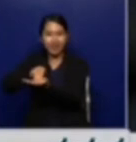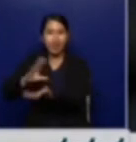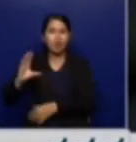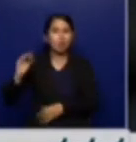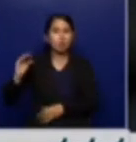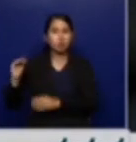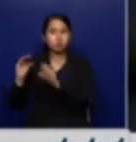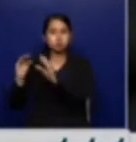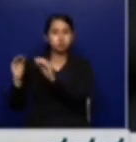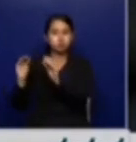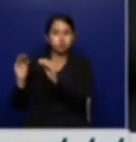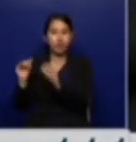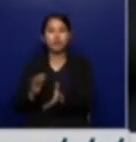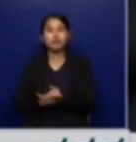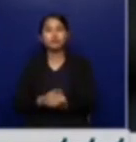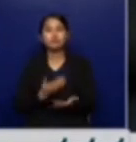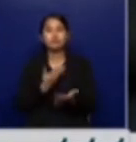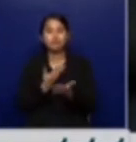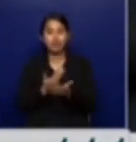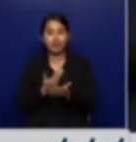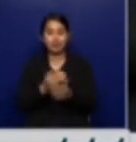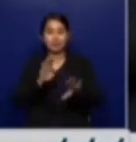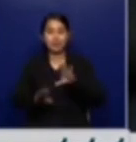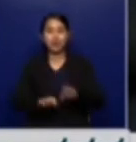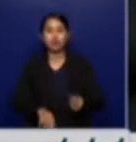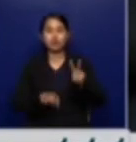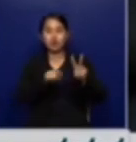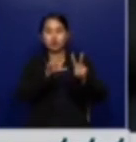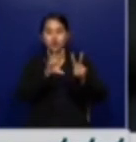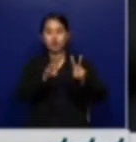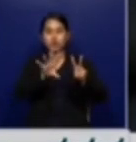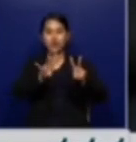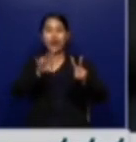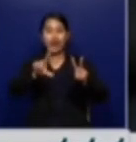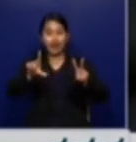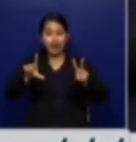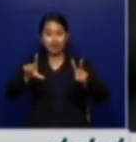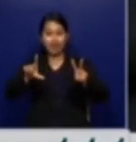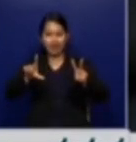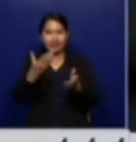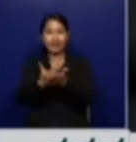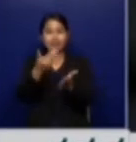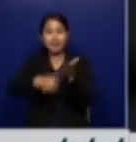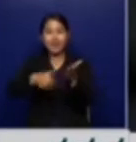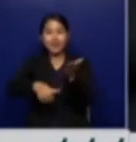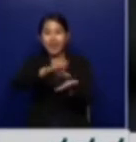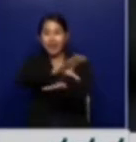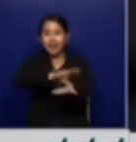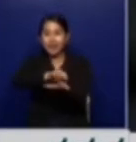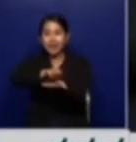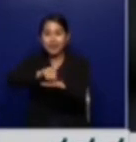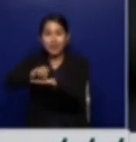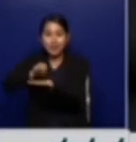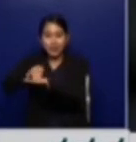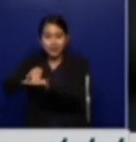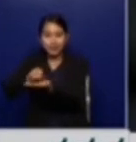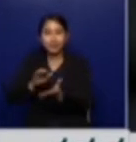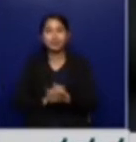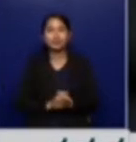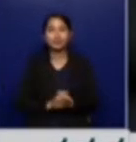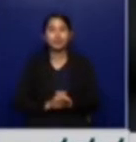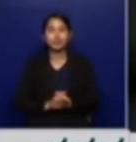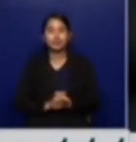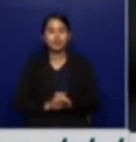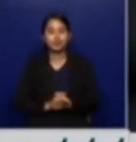ครับจากประมาณการ 2.67 ล้านล้านที่จะจัดเก็บได้นะครับเฉพาะรายได้เฉพาะการจัดเก็บเนี่ย